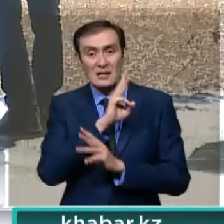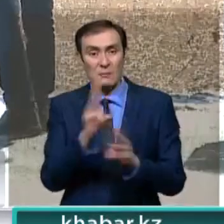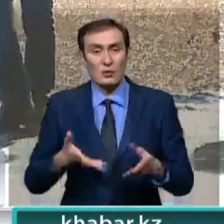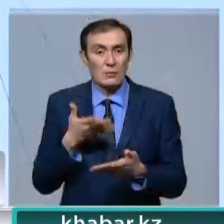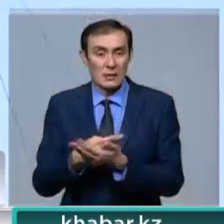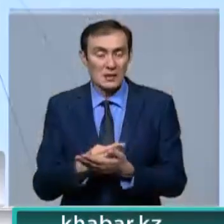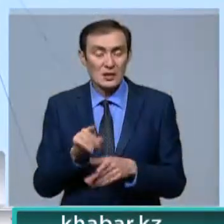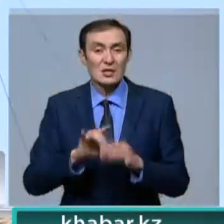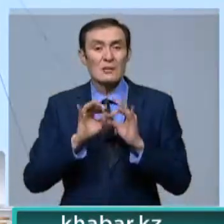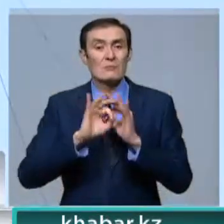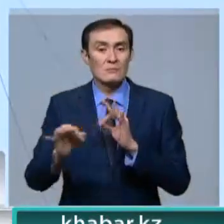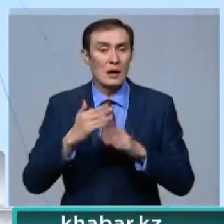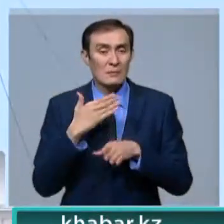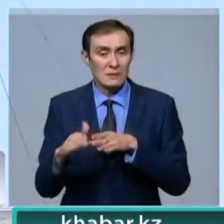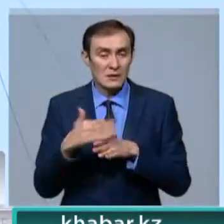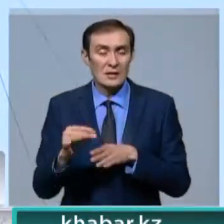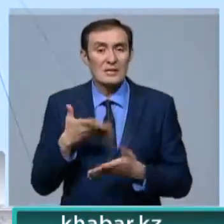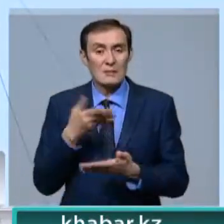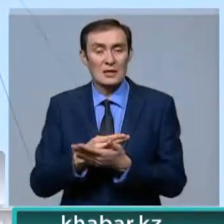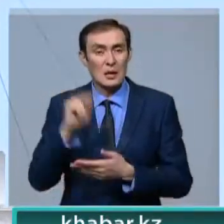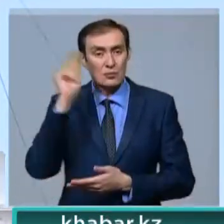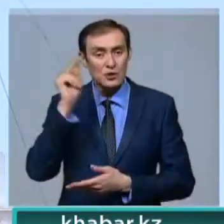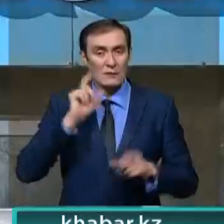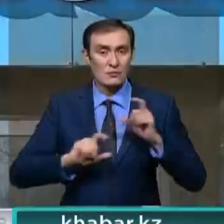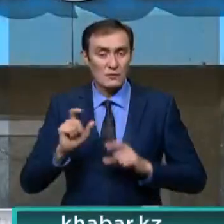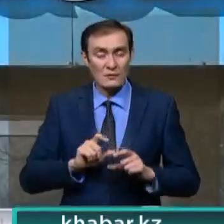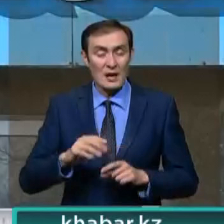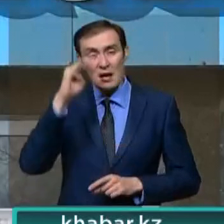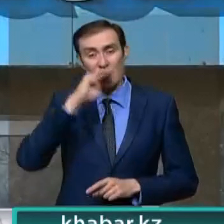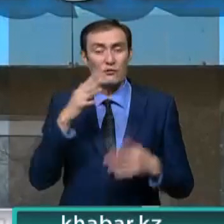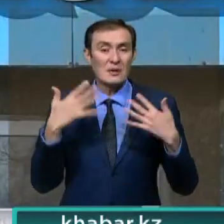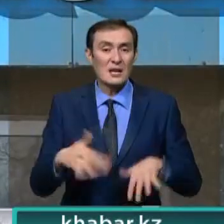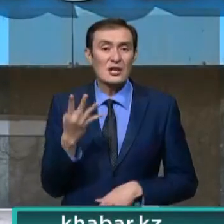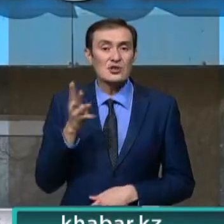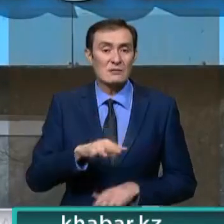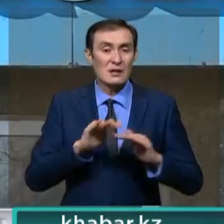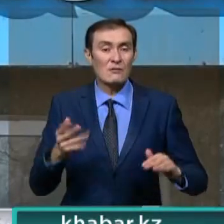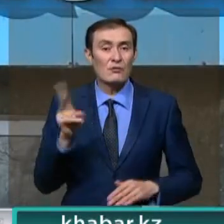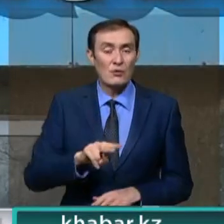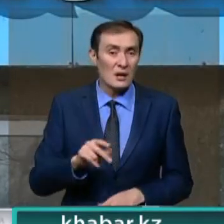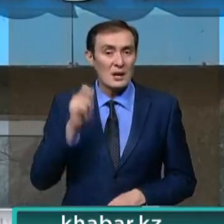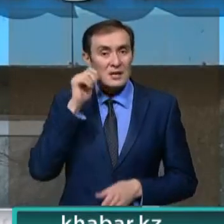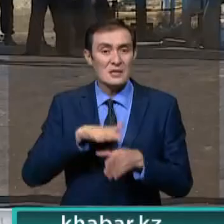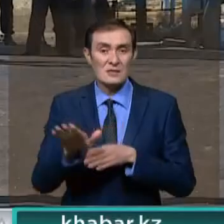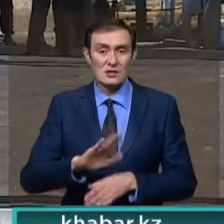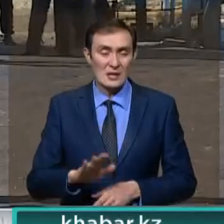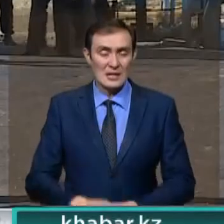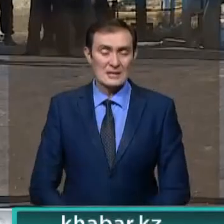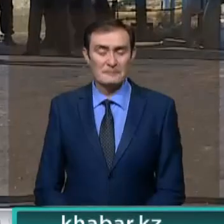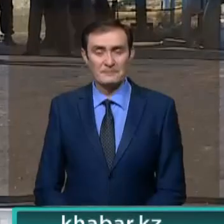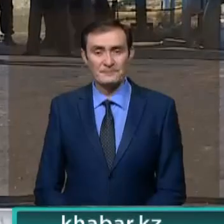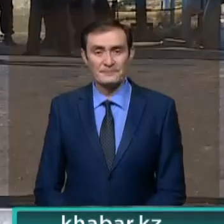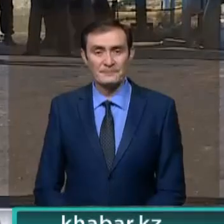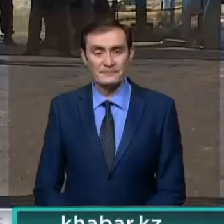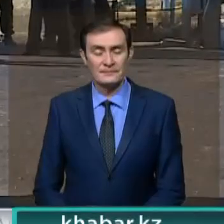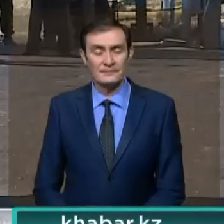обязуется погасить им кредиты и оплатить очное образование детям. Отмечу, что отцов потеряли 4 ребенка. 2 из них несовершеннолетние. Марина Золотарева,